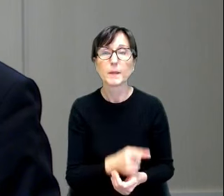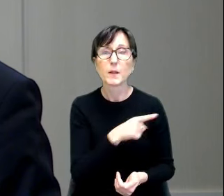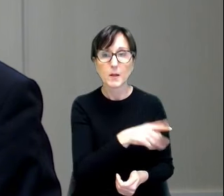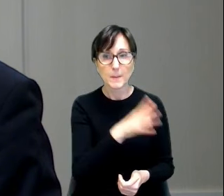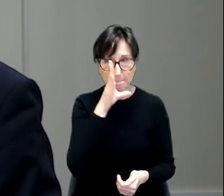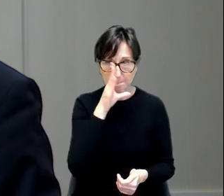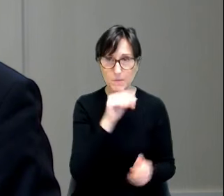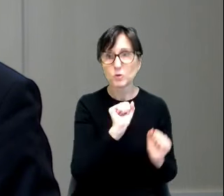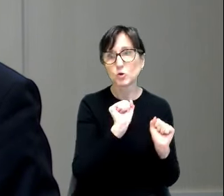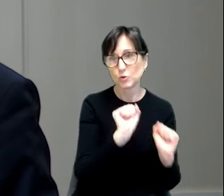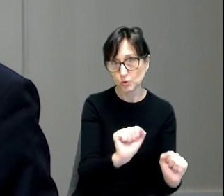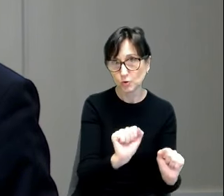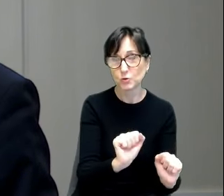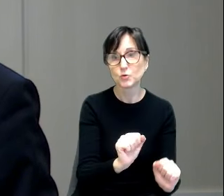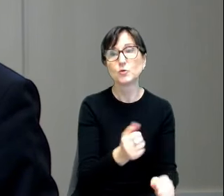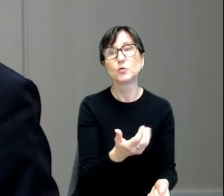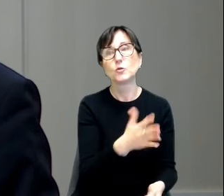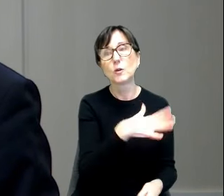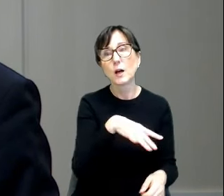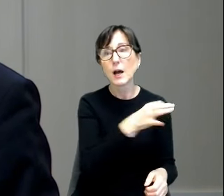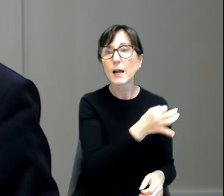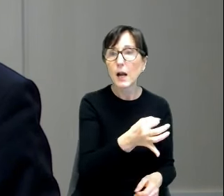savo rajono miesto